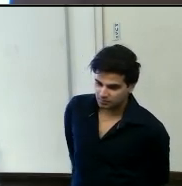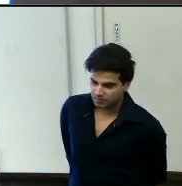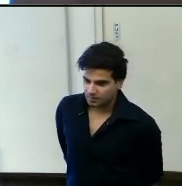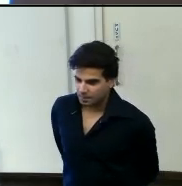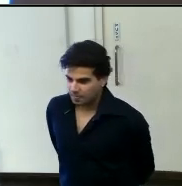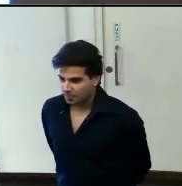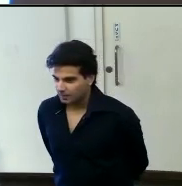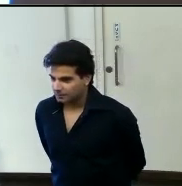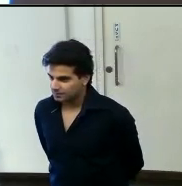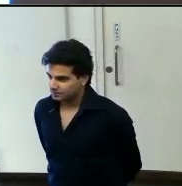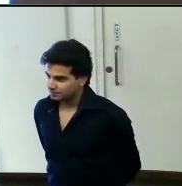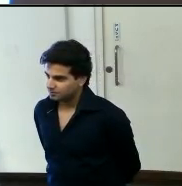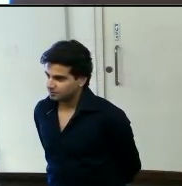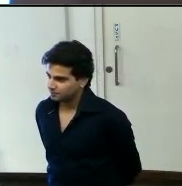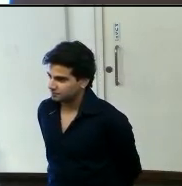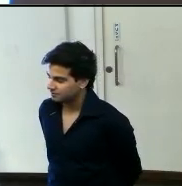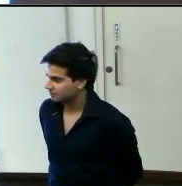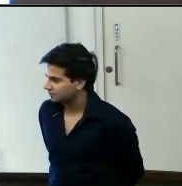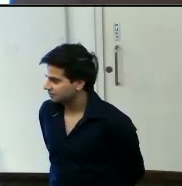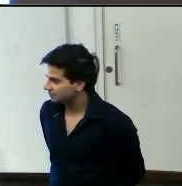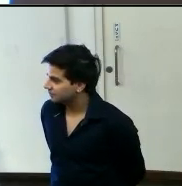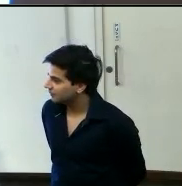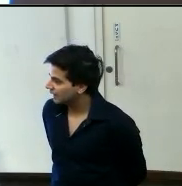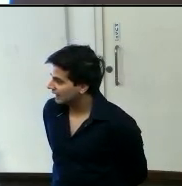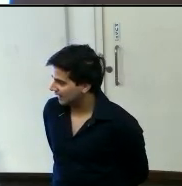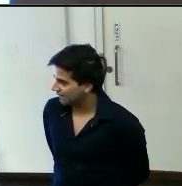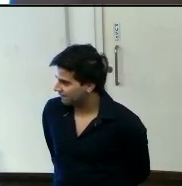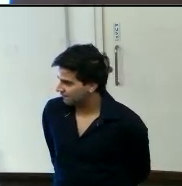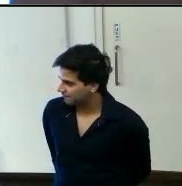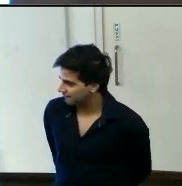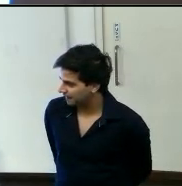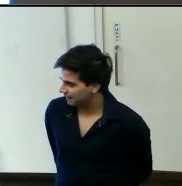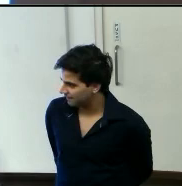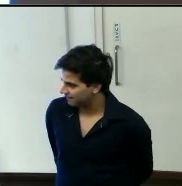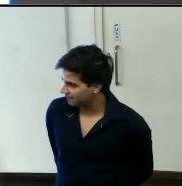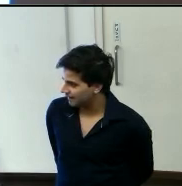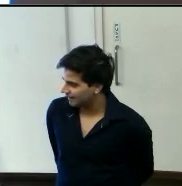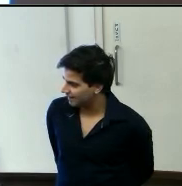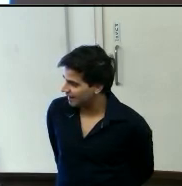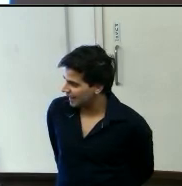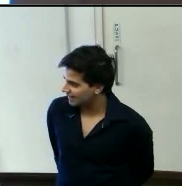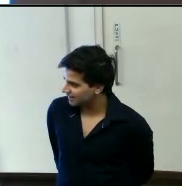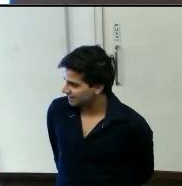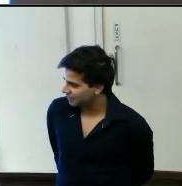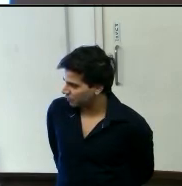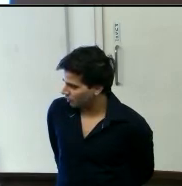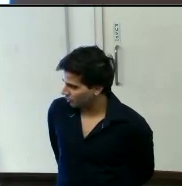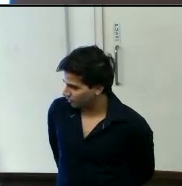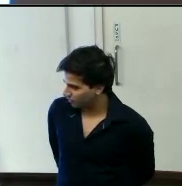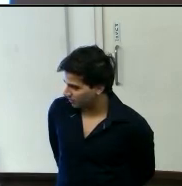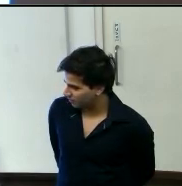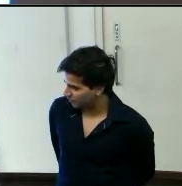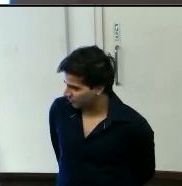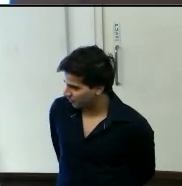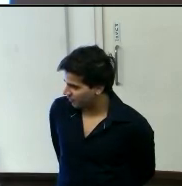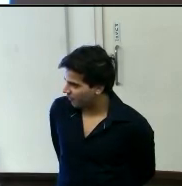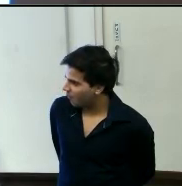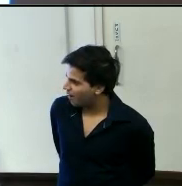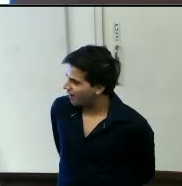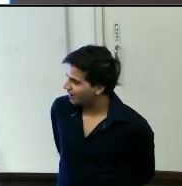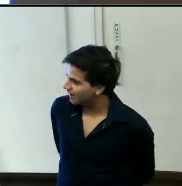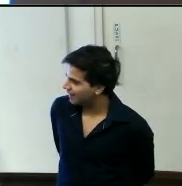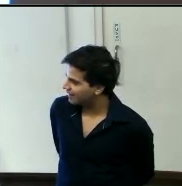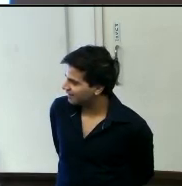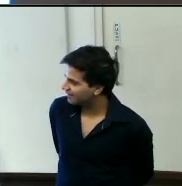ಊಟ ಮಾಡಿದಾನ ಗೊತ್ತಿಲ್ಲ, ಎಲ್ಲಿ ಏನೂ ಇದಿಲ್ಲ, ಲಿಂಕೇ ಇರಲಿಲ್ಲ. ಅಥವಾ ನೀವು ಒಂದು ಪೋರ್ಟ್ರೇಟ್ ಮಾಡುವಾಗ ಭಾಳ ಹತ್ತಿರದಿಂದ ಆ ಸ್ಕಿನ್ನ